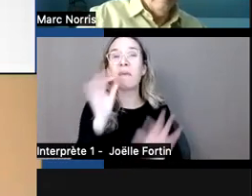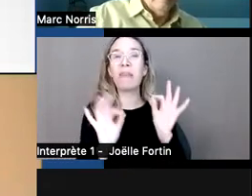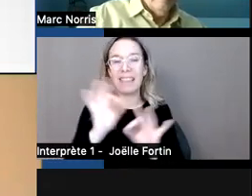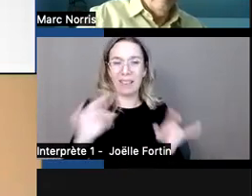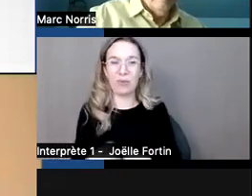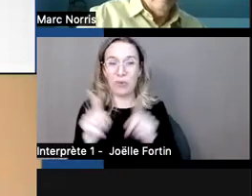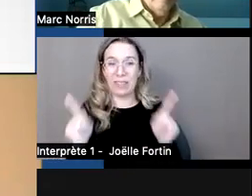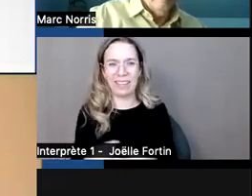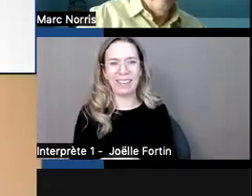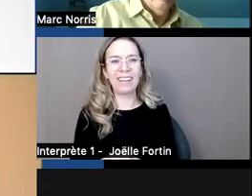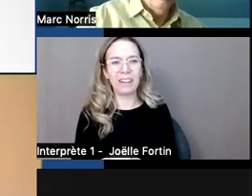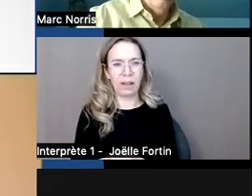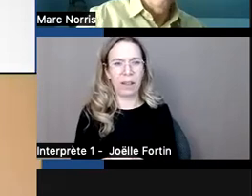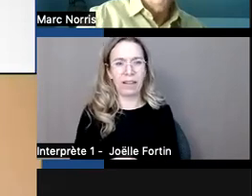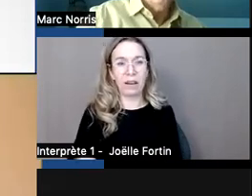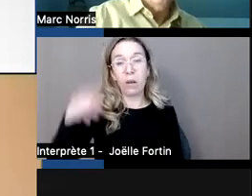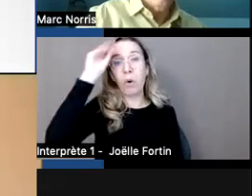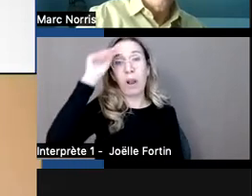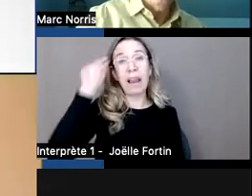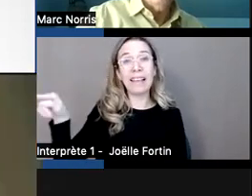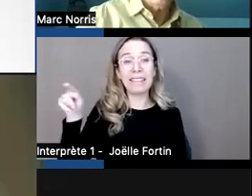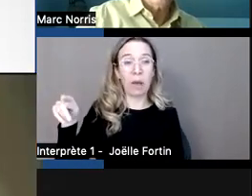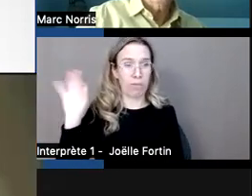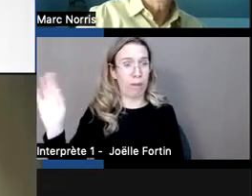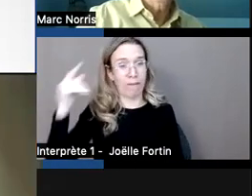Voilà. Et pour des jeunes de notre âge, c'est parfait.